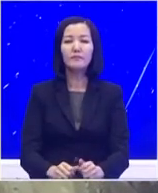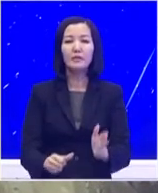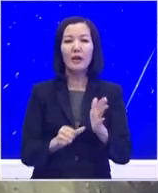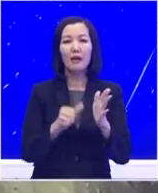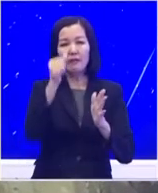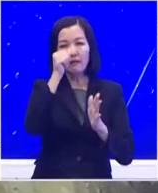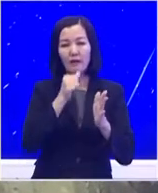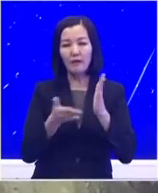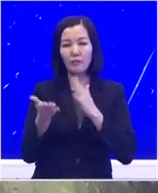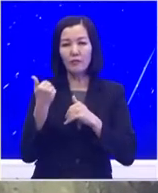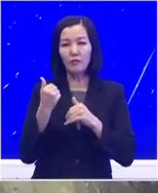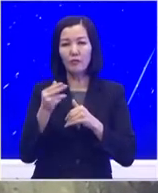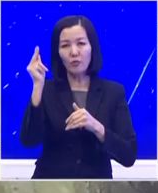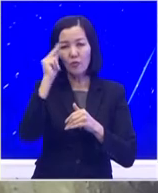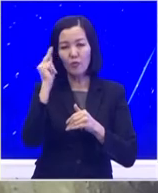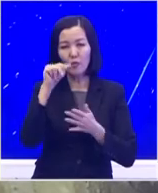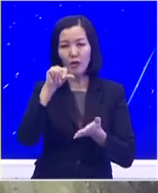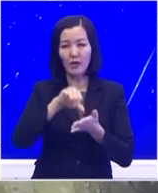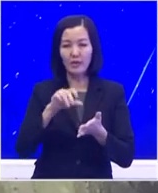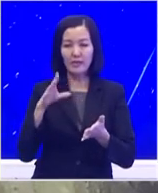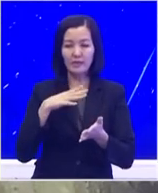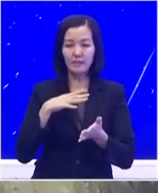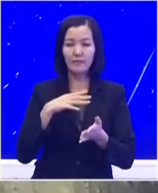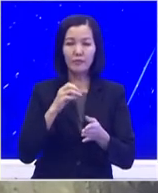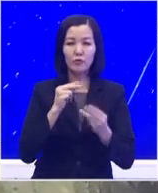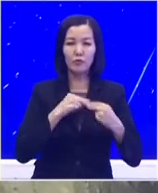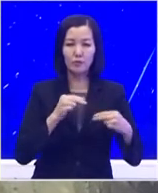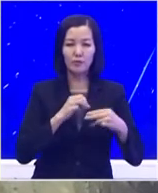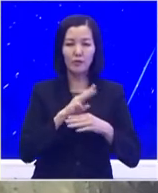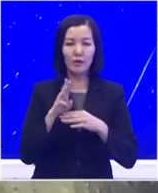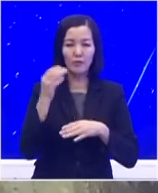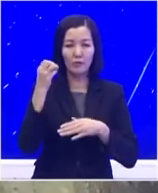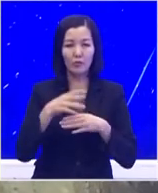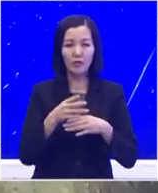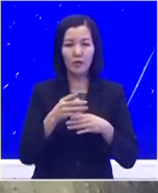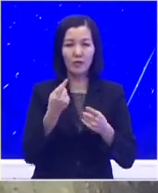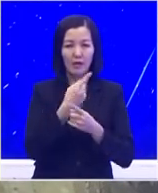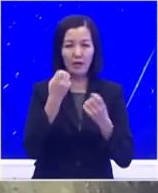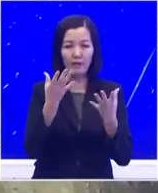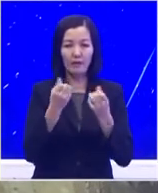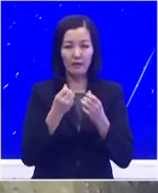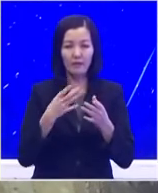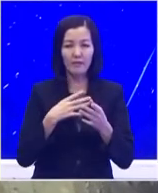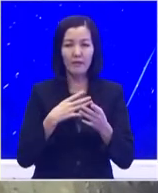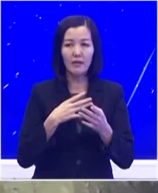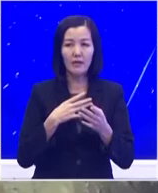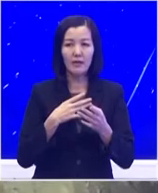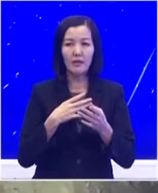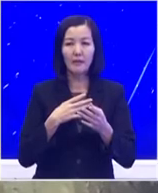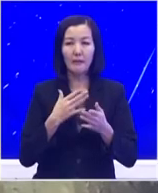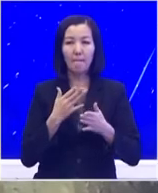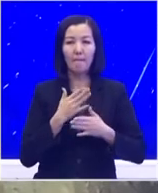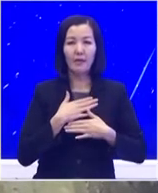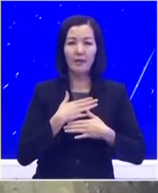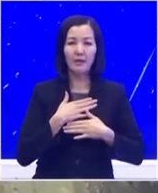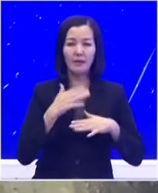аналарға осындай оқулар оқытып жатыр деп жұмыспен қамту орталығына барып, сонда ақпарат алдым. Сол жерде мен негізгі мен